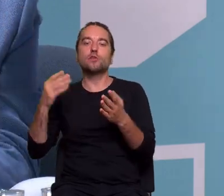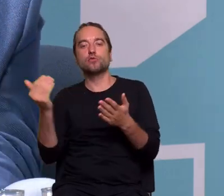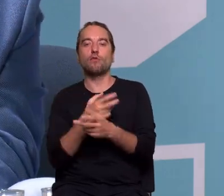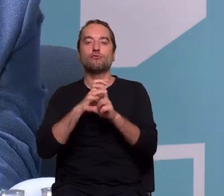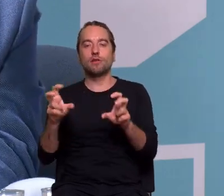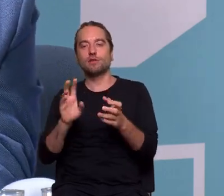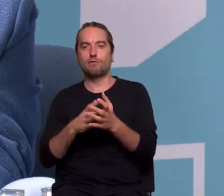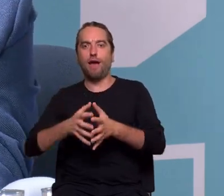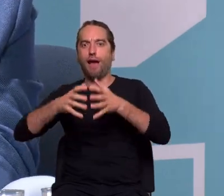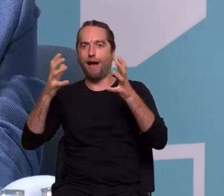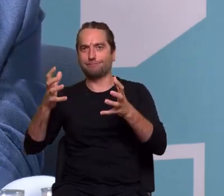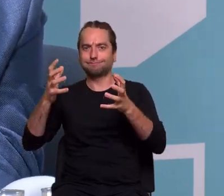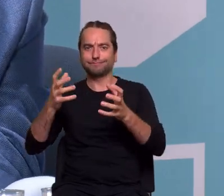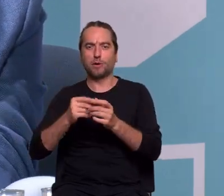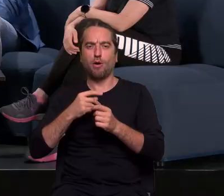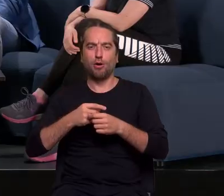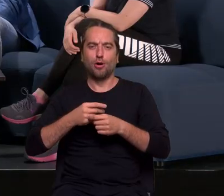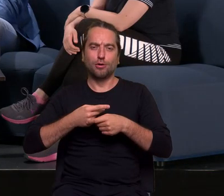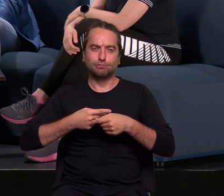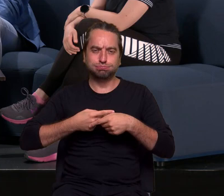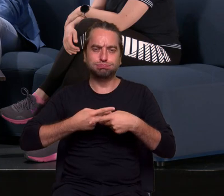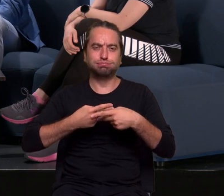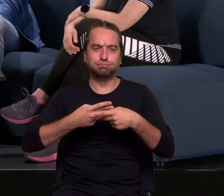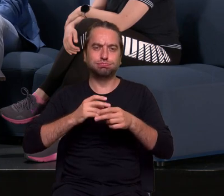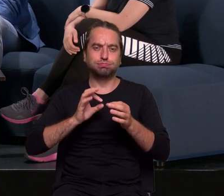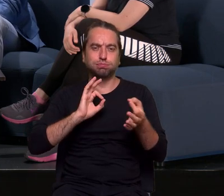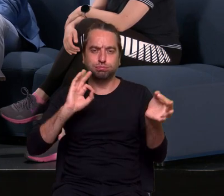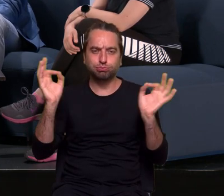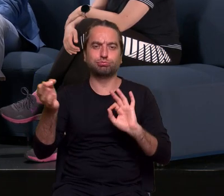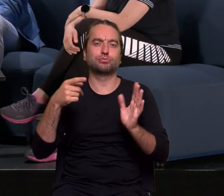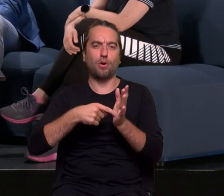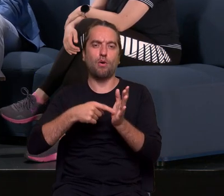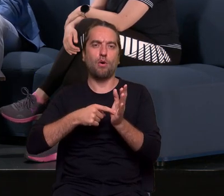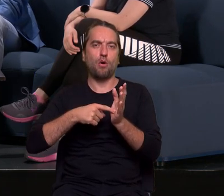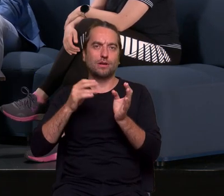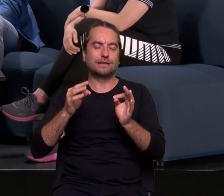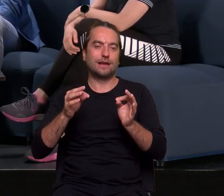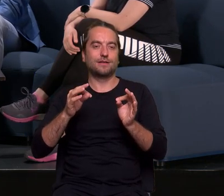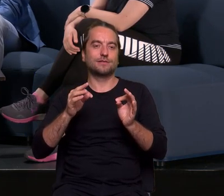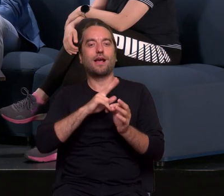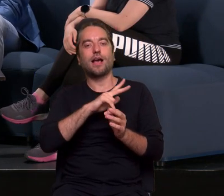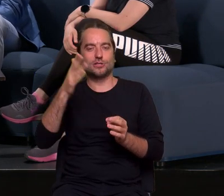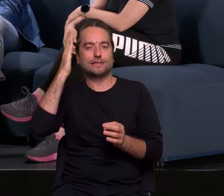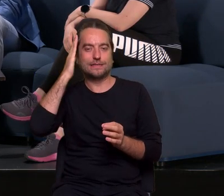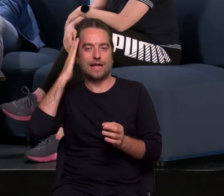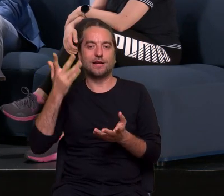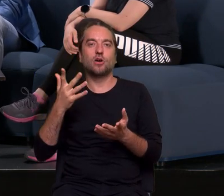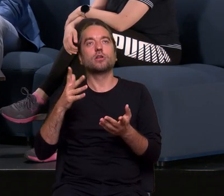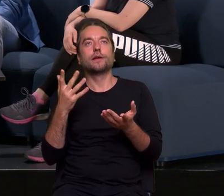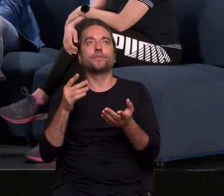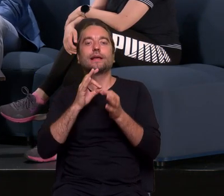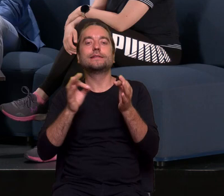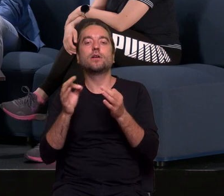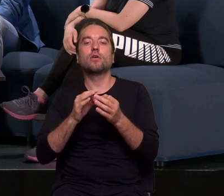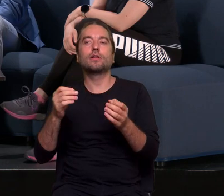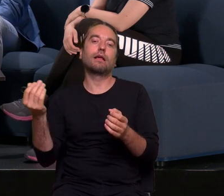takie wielkonakładowe, ponieważ w nich poziom okrucieństwa, ja nazywam takie rzeźnickie takie historie,